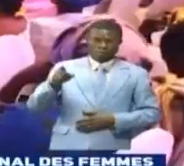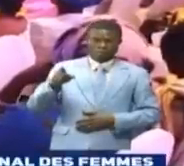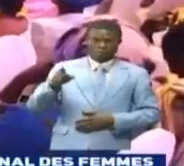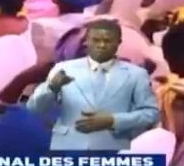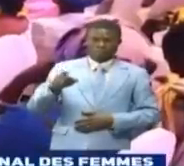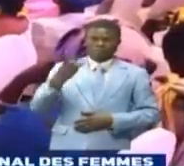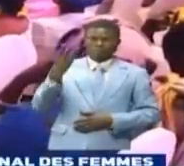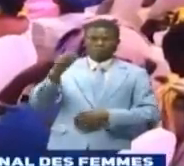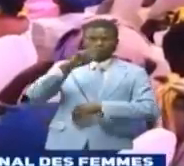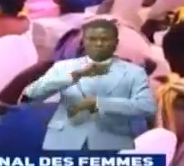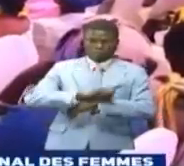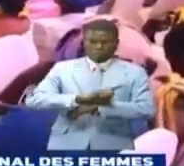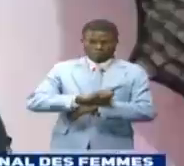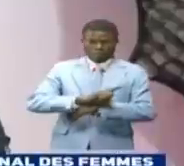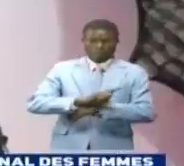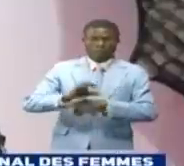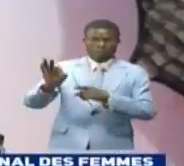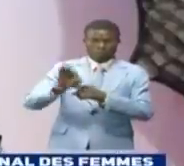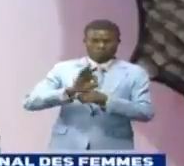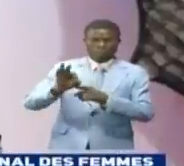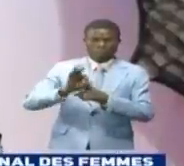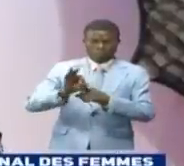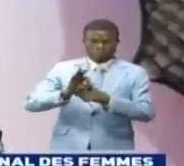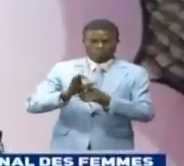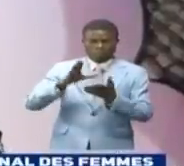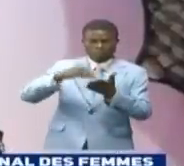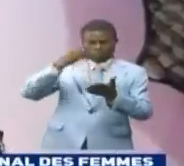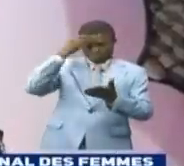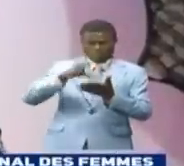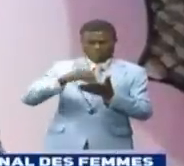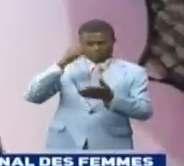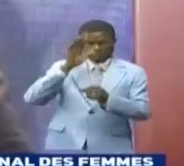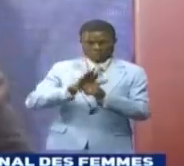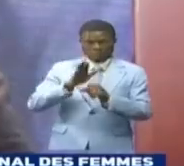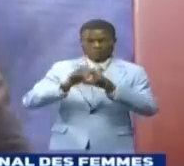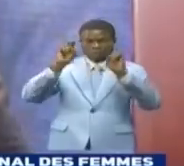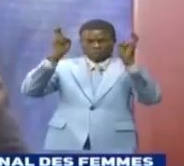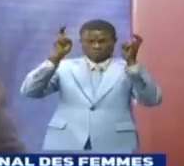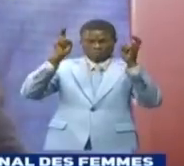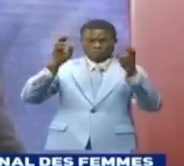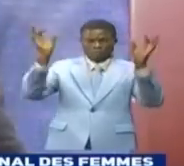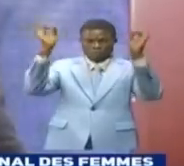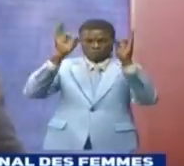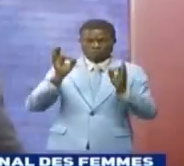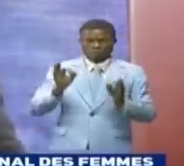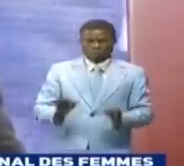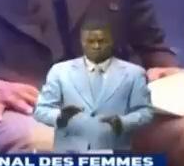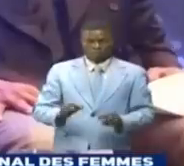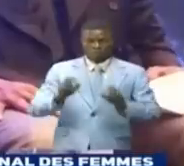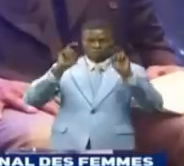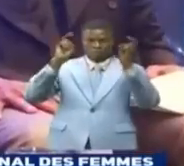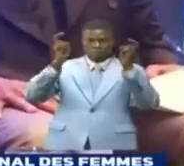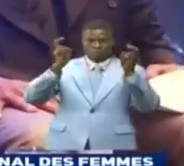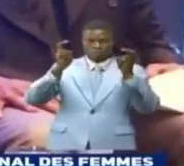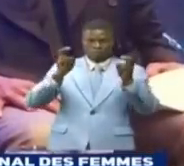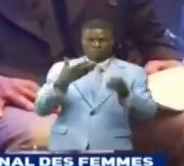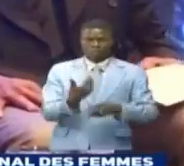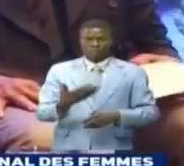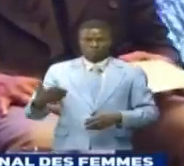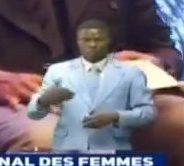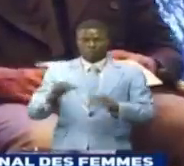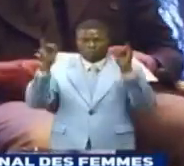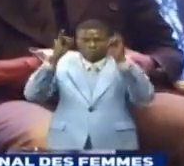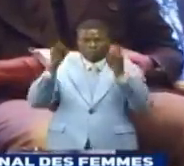Pendant 3 jours, les panélistes vont décortiquer mot à mot les thèmes de ces forums intitulés « Les enjeux du digital